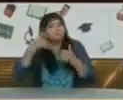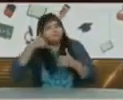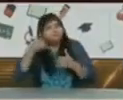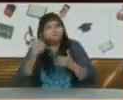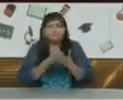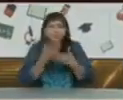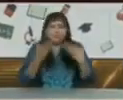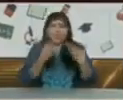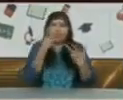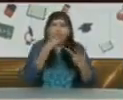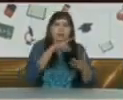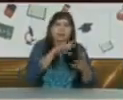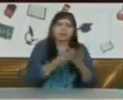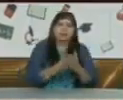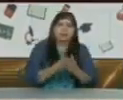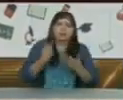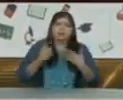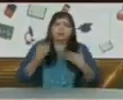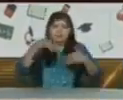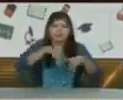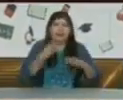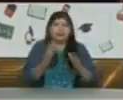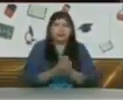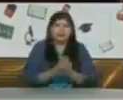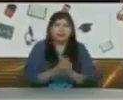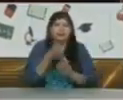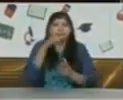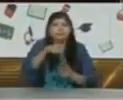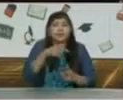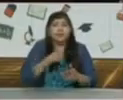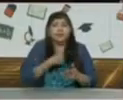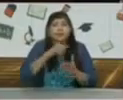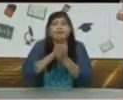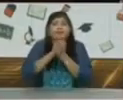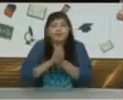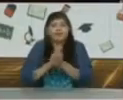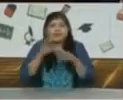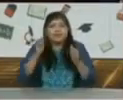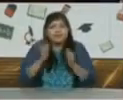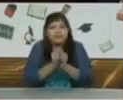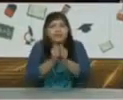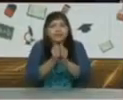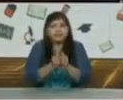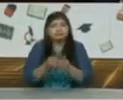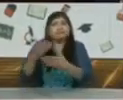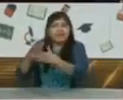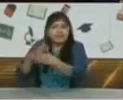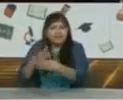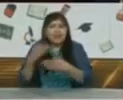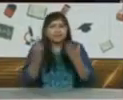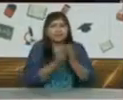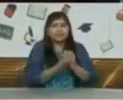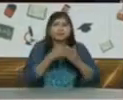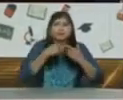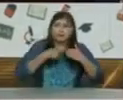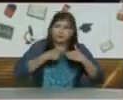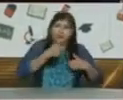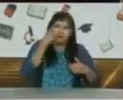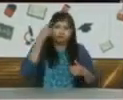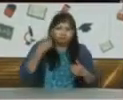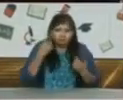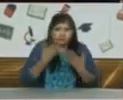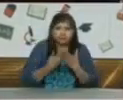इसमें पार्टिसिपेट करके अपने मित्रों के साथ शेयर भी कर सकते हैं और मुझे विश्वास